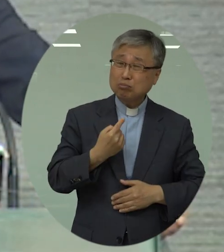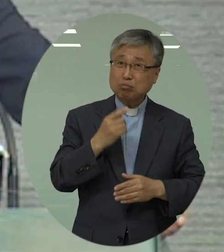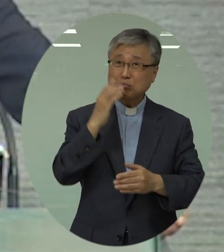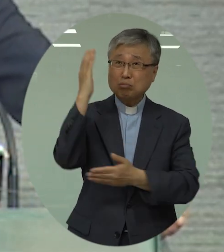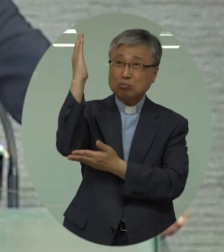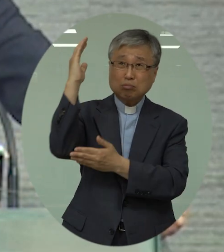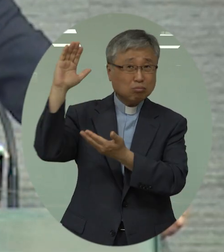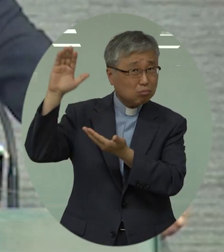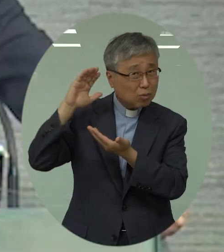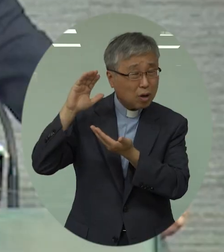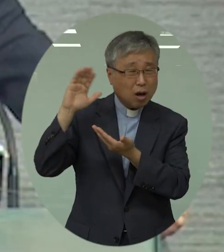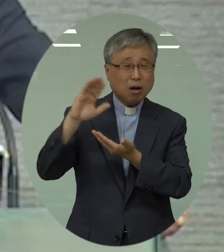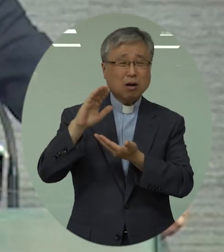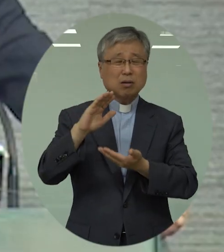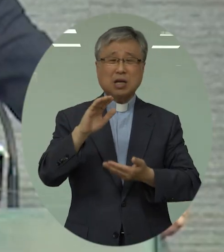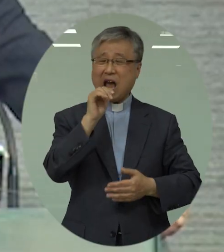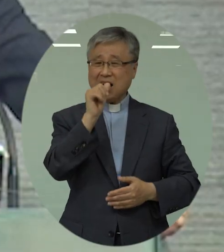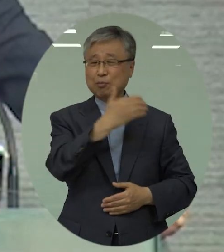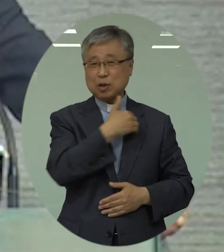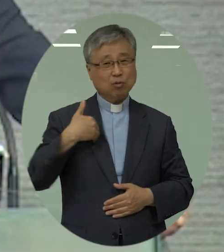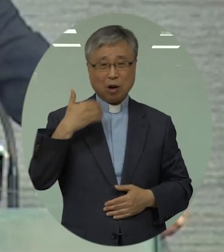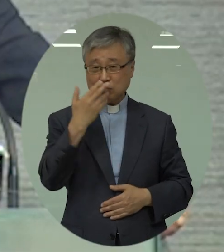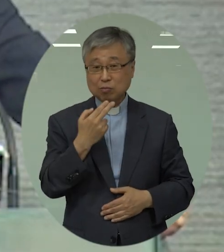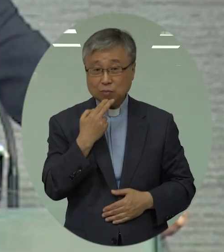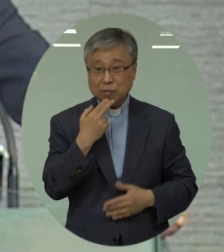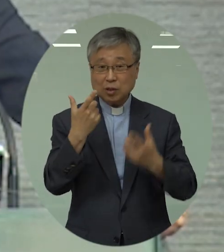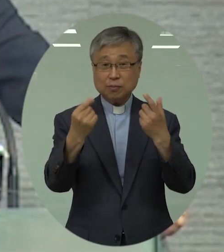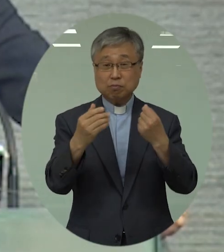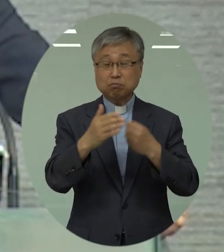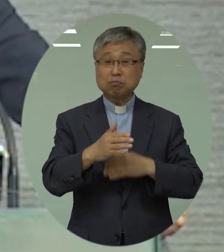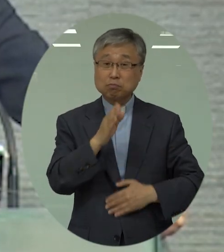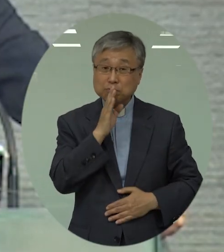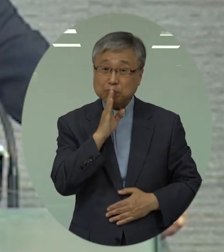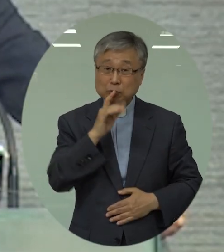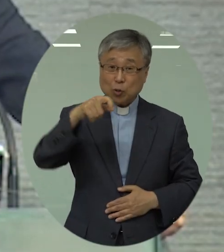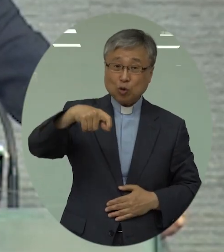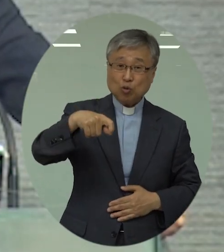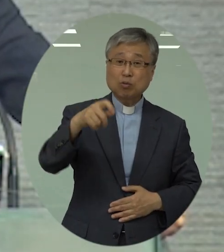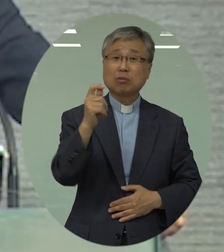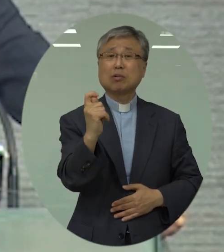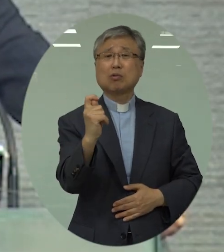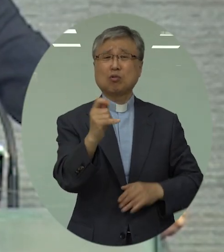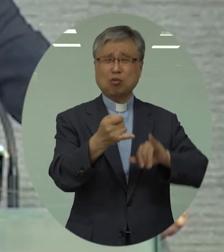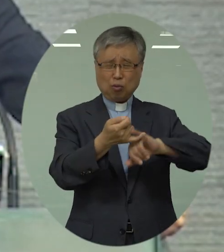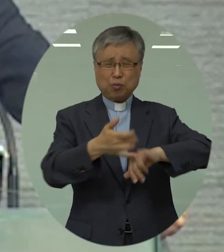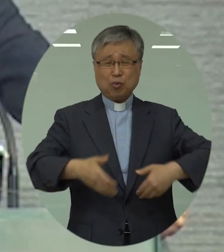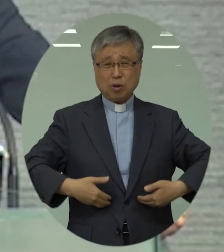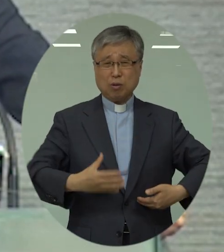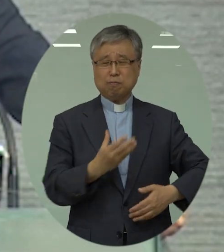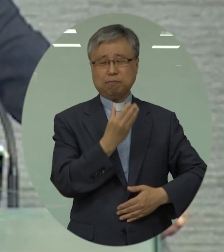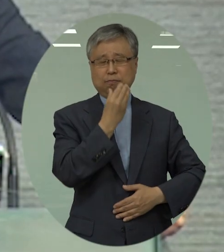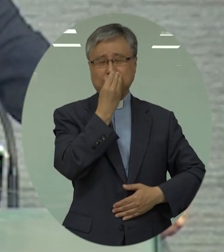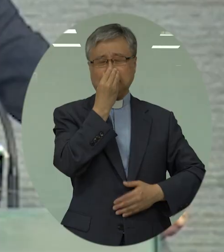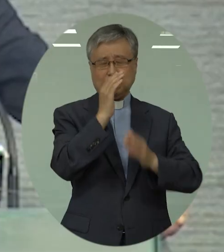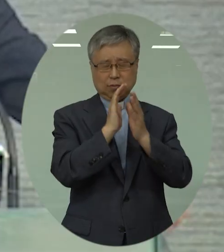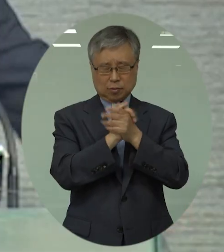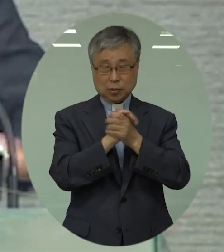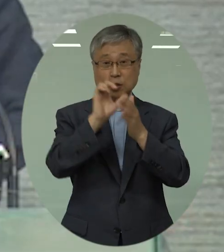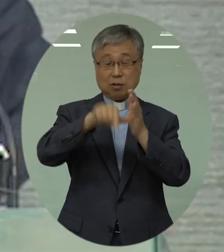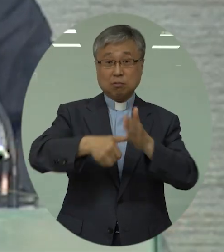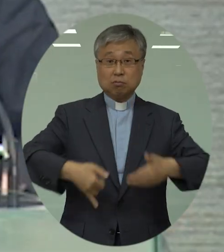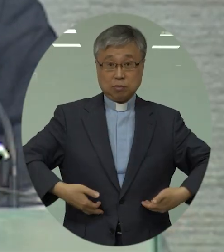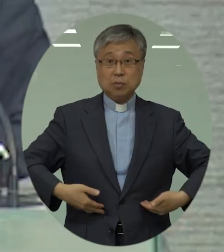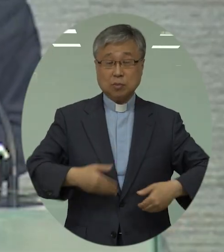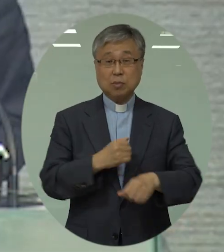것으로 절대로 만족할 수가 없단 말이죠. 그래서 경건의 시간 큐티가 꼭 필요한 거예요. 그래서